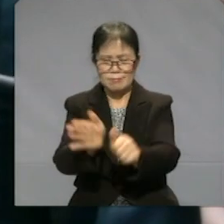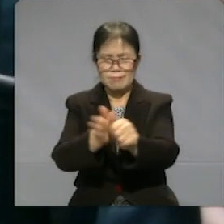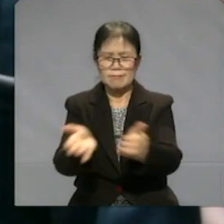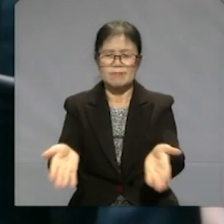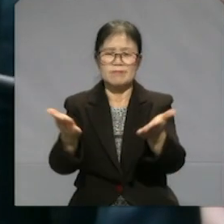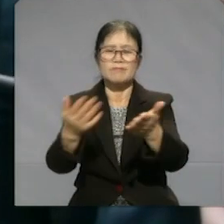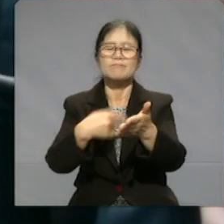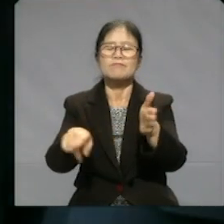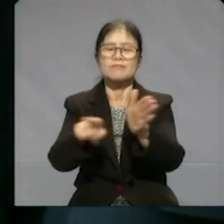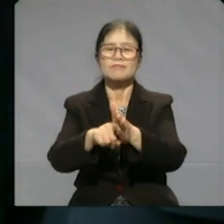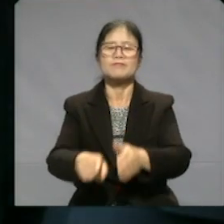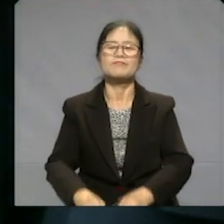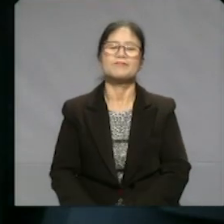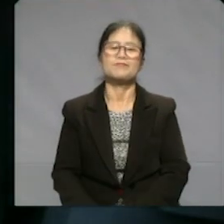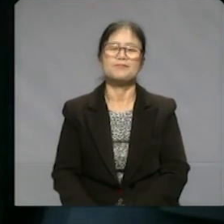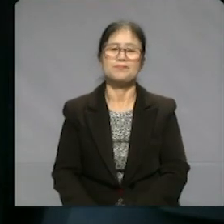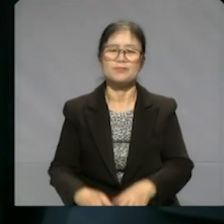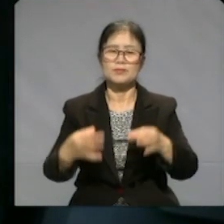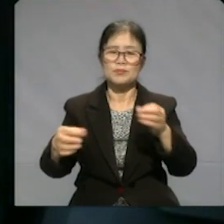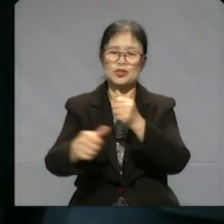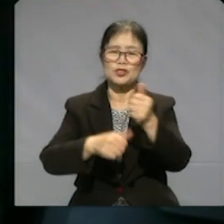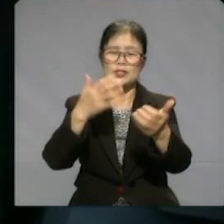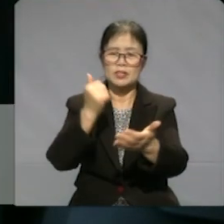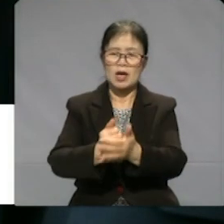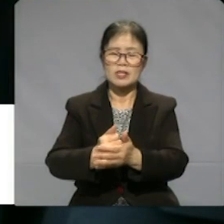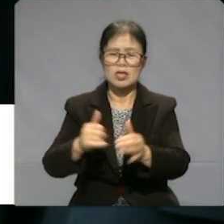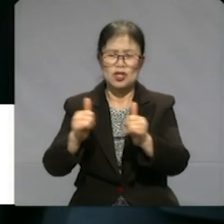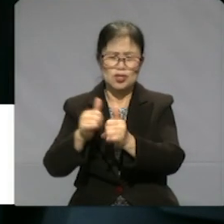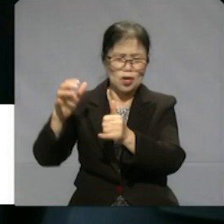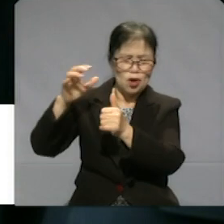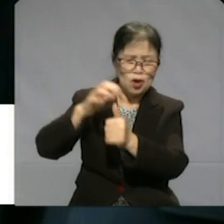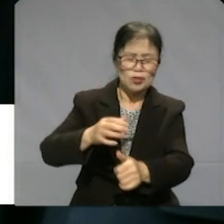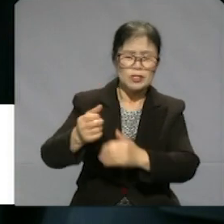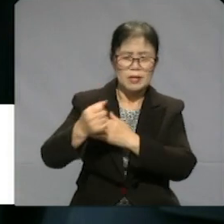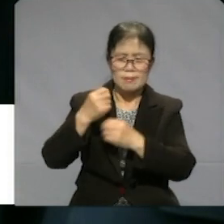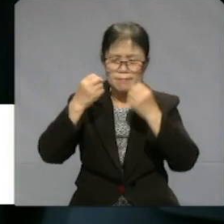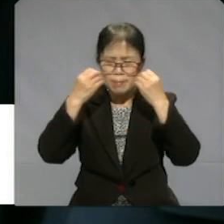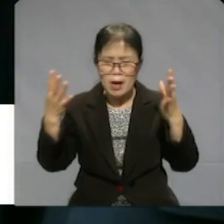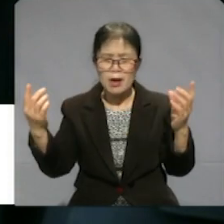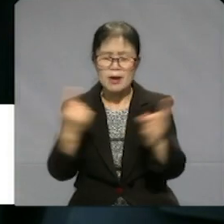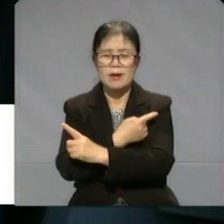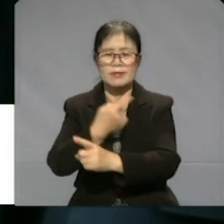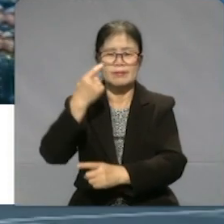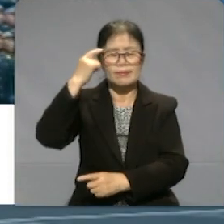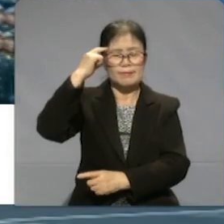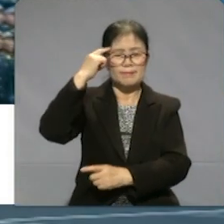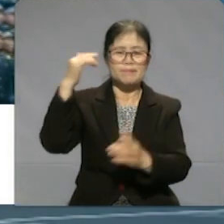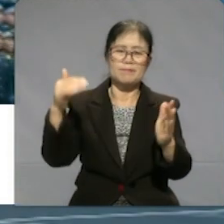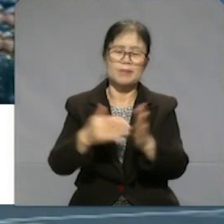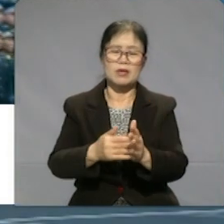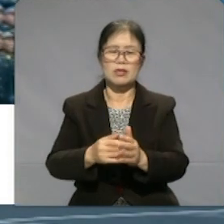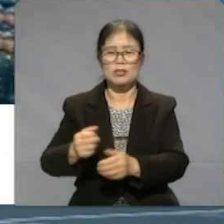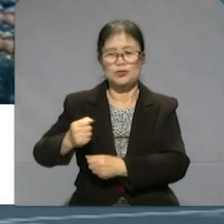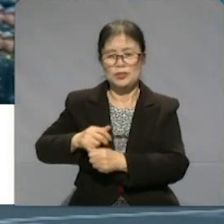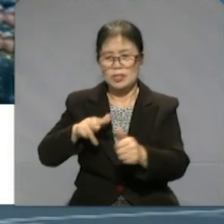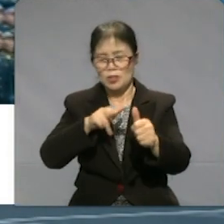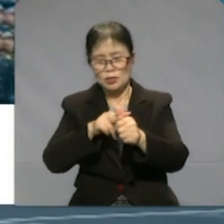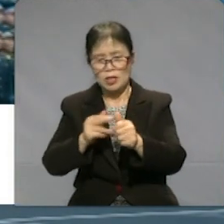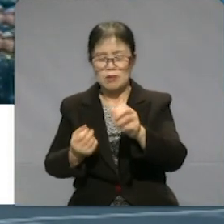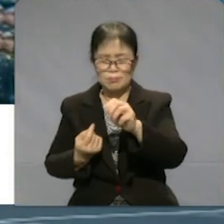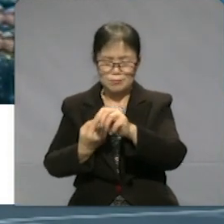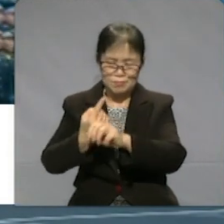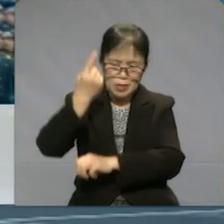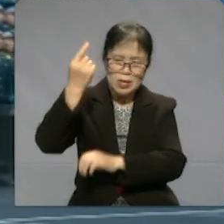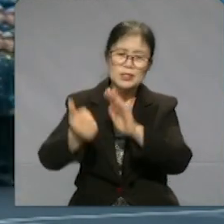위해서입니다. 김 위원장은 전쟁 억제력을 획기적으로 제고했다며 군사정찰 위성 발사